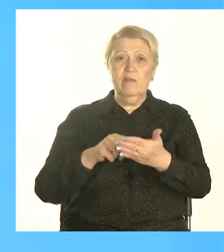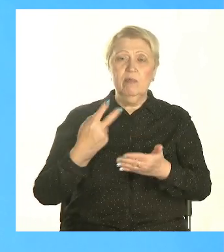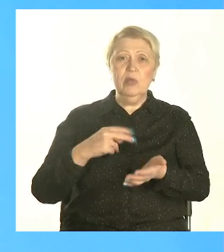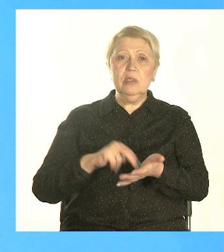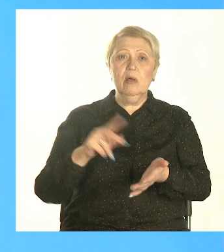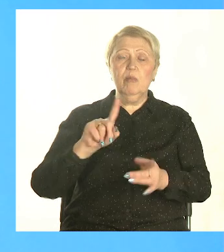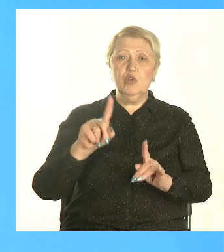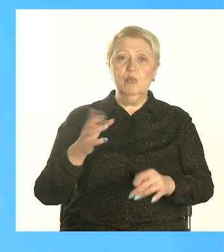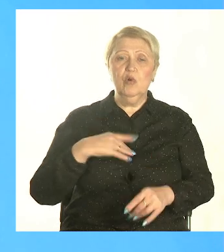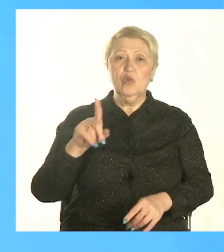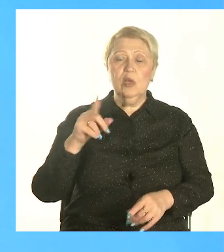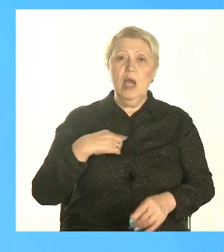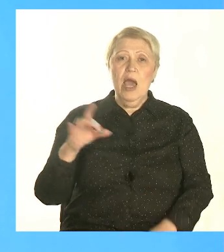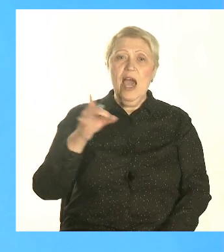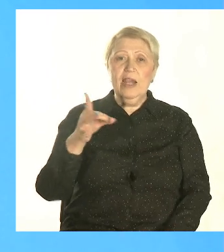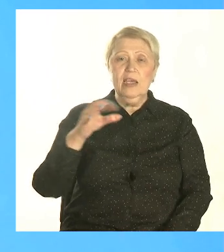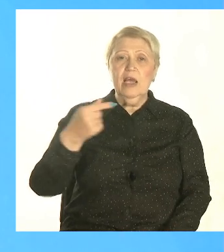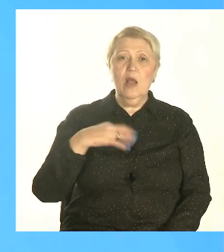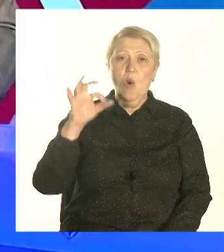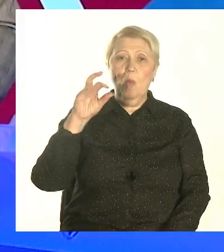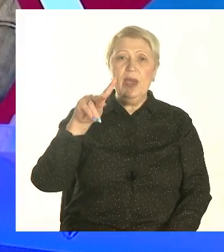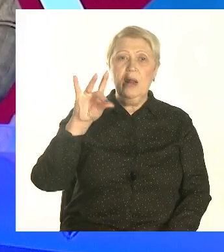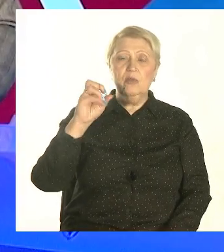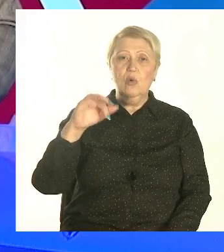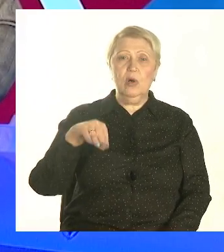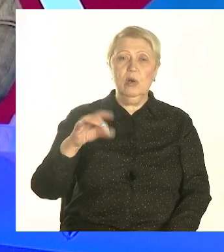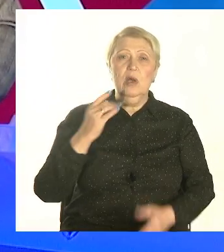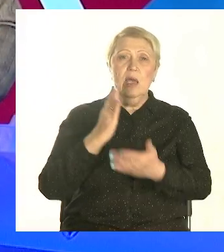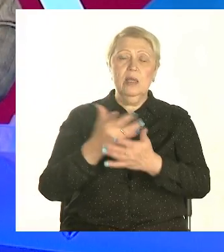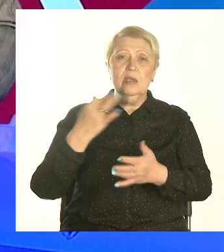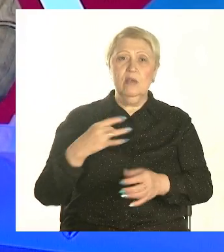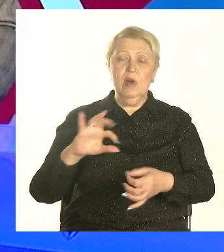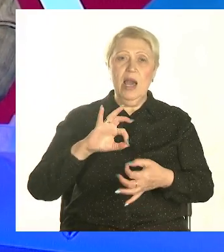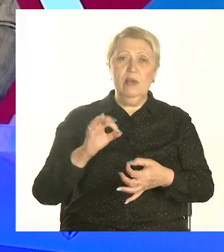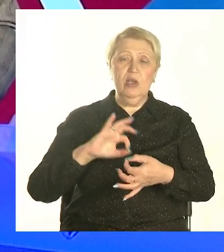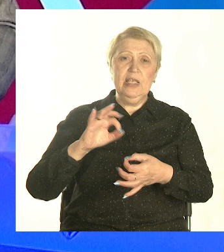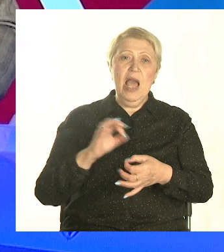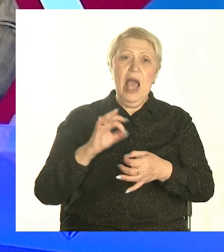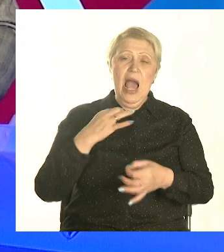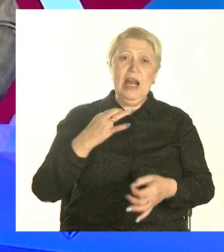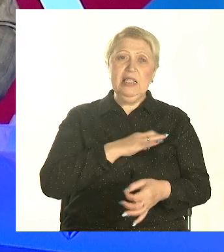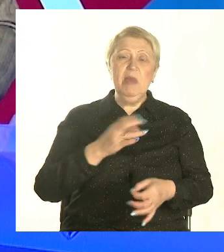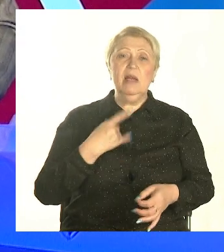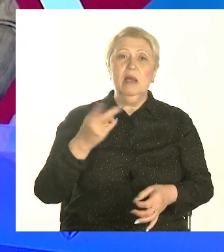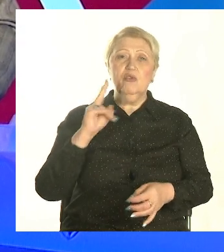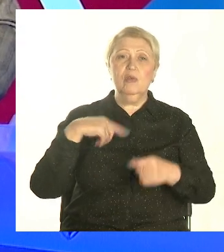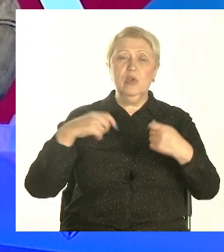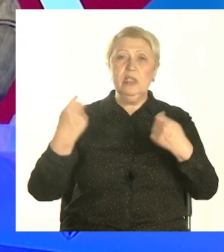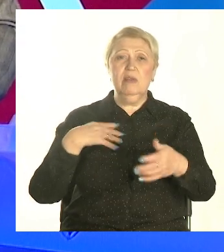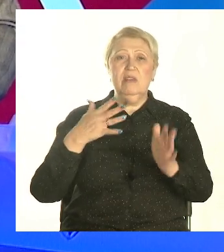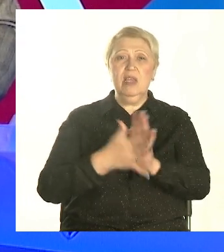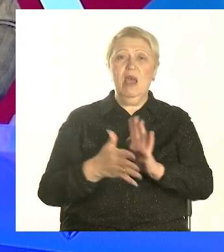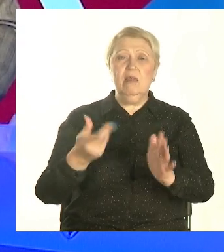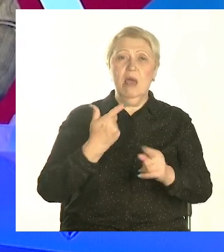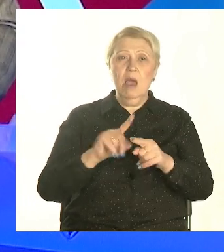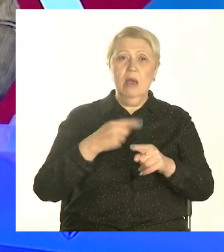Для оригинального оператора утвержден тариф, и в нем есть размер расходов, который заложен в этот тариф оригинального оператора. То есть, если брать, по-моему, 316